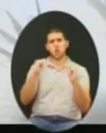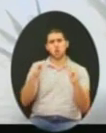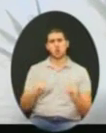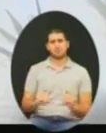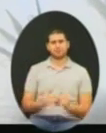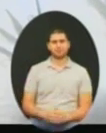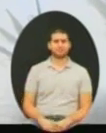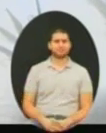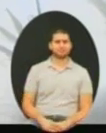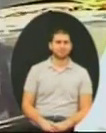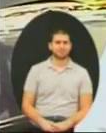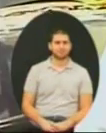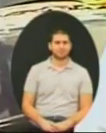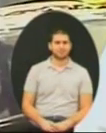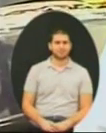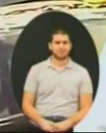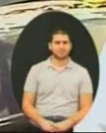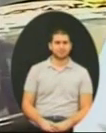לרדת.